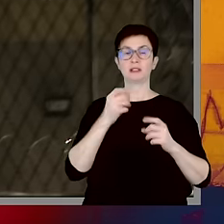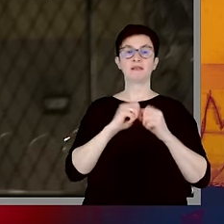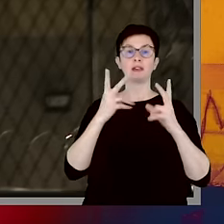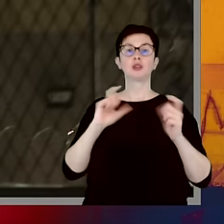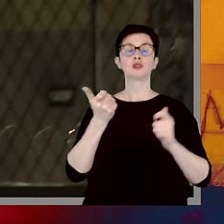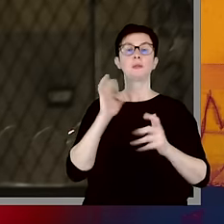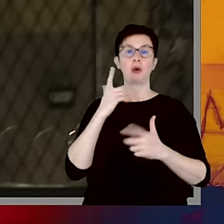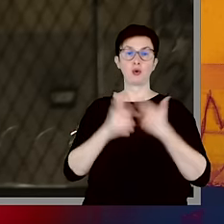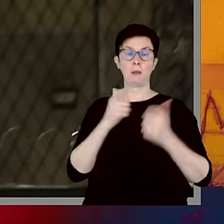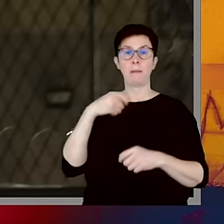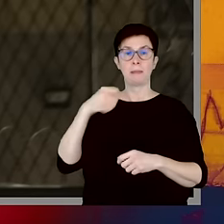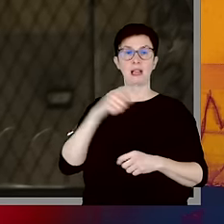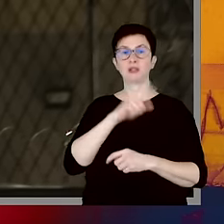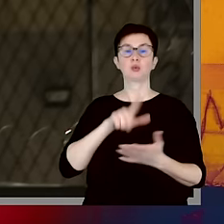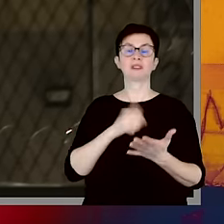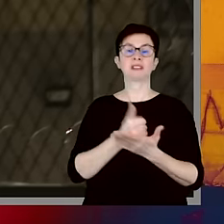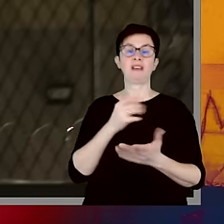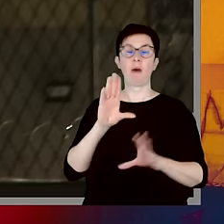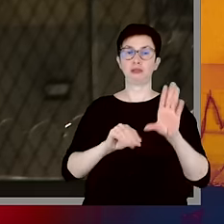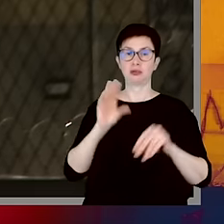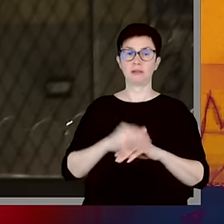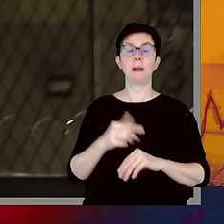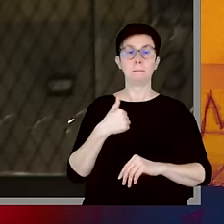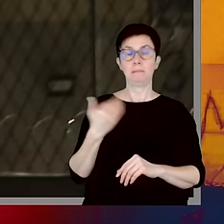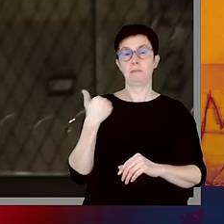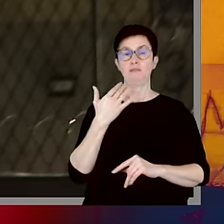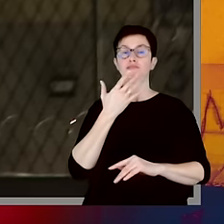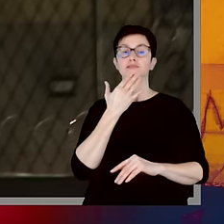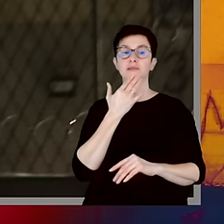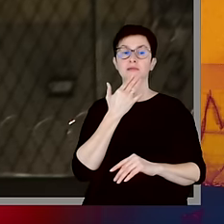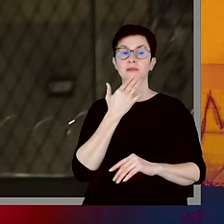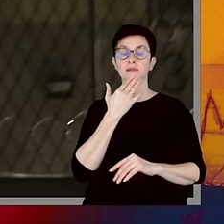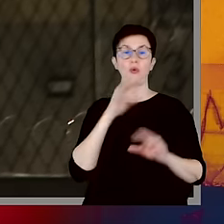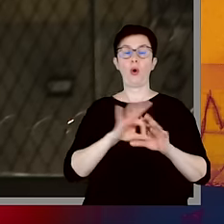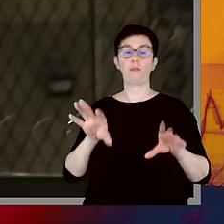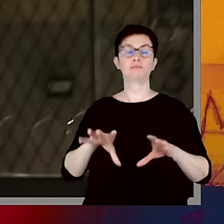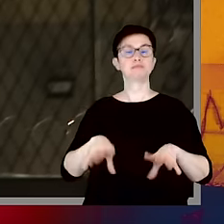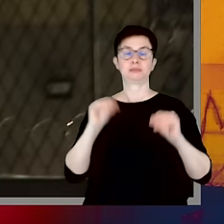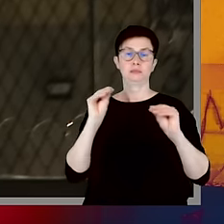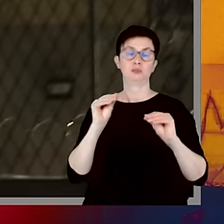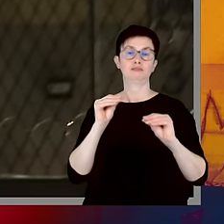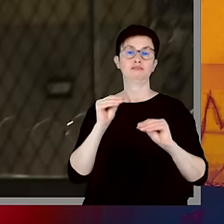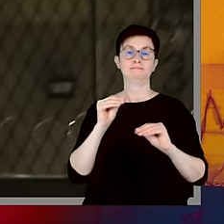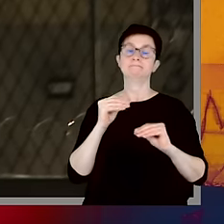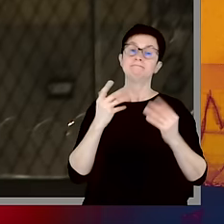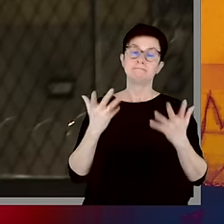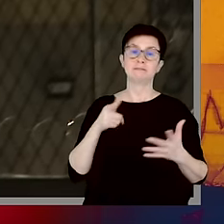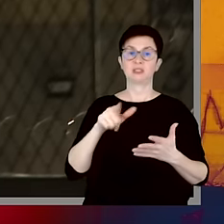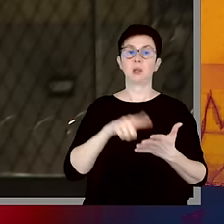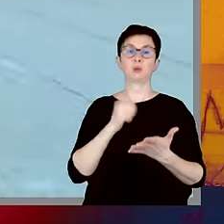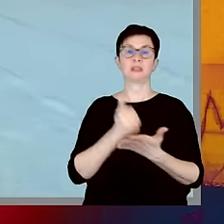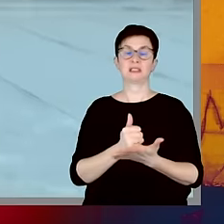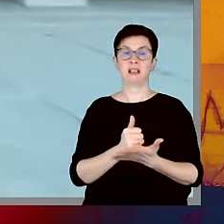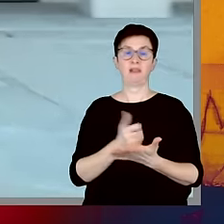z ustawą budżetową. My mówiliśmy o tym od samego początku, że niestety ta ustawa nie będzie